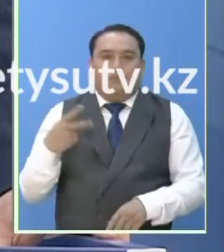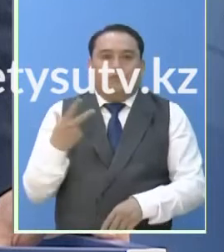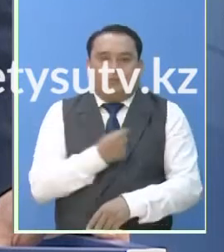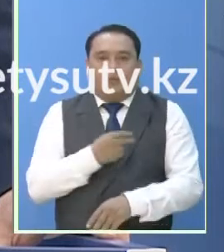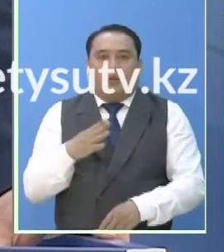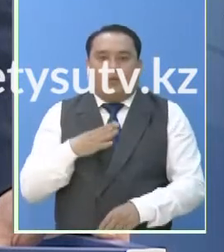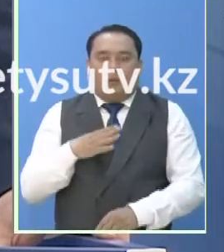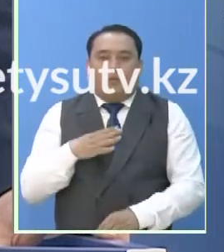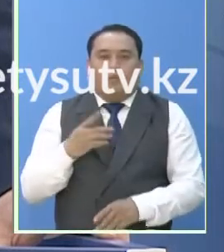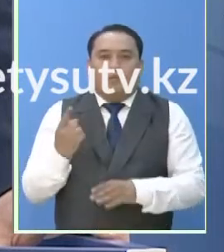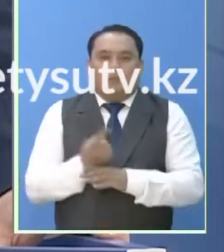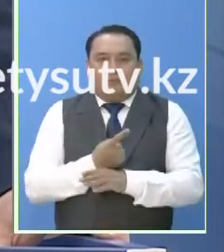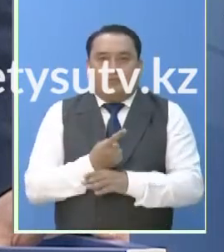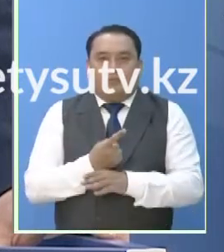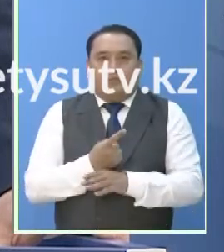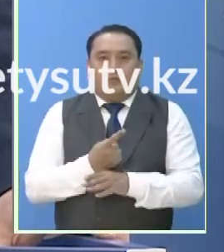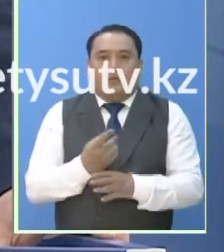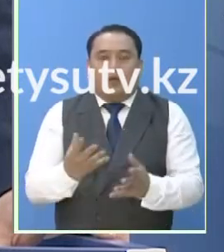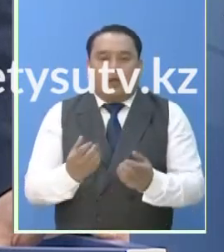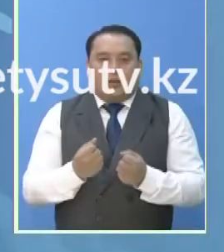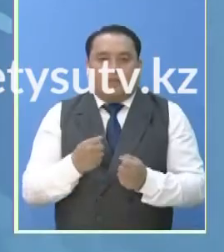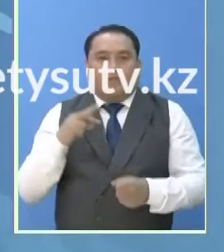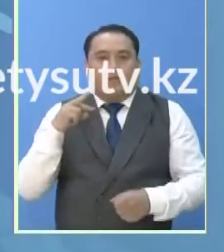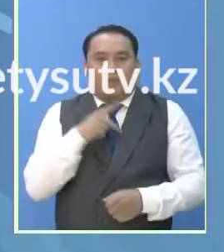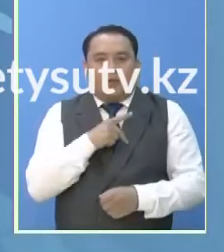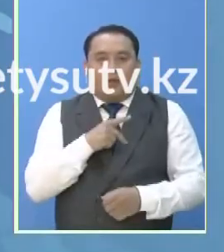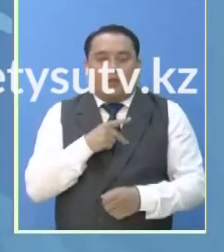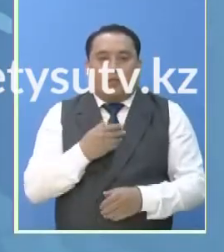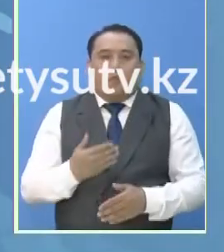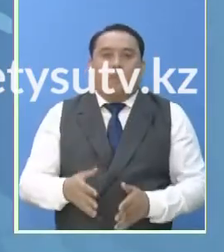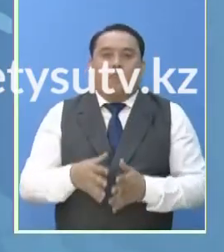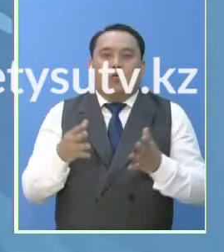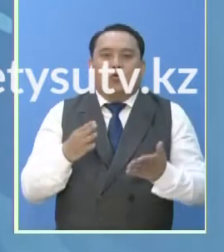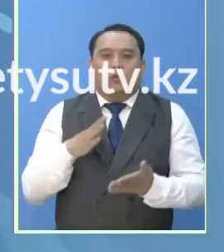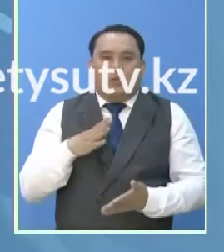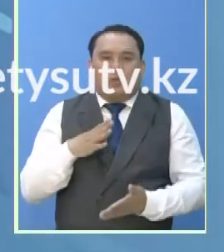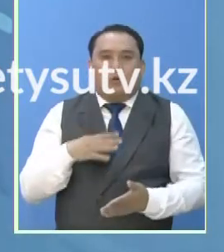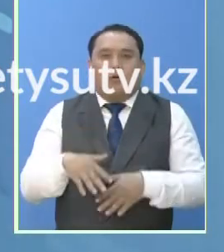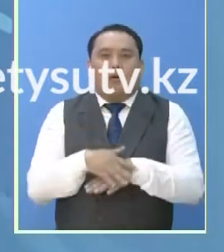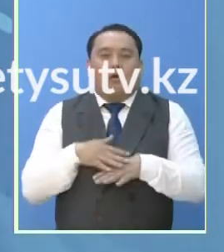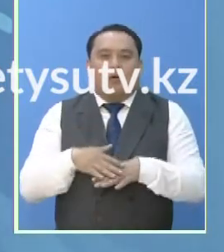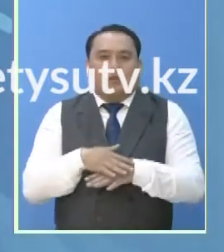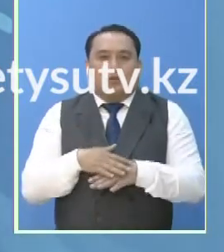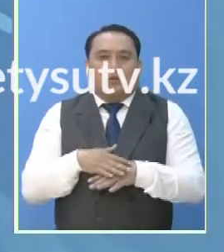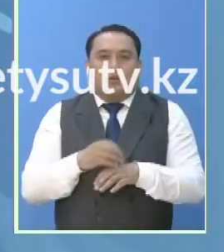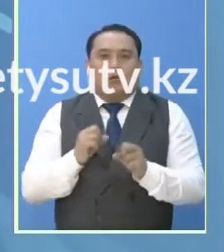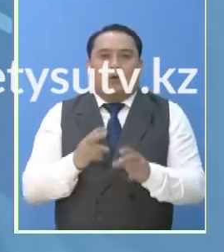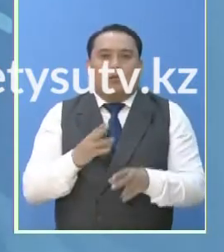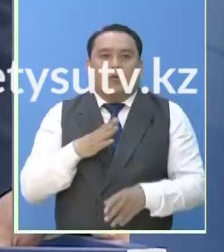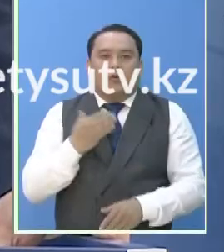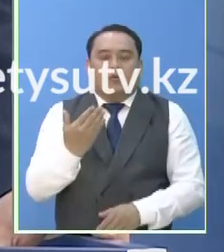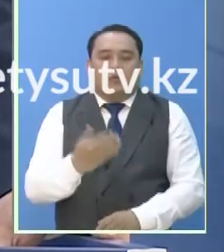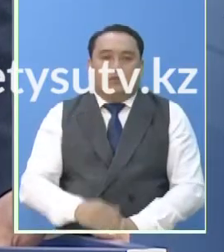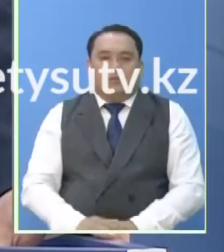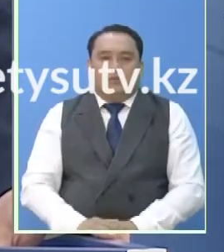алдым. Біріншісін алдым. Кері әсері болып жатқанында айтып жатыр халық. Сізде әсері қалай болды? Мен өзім